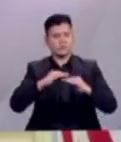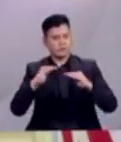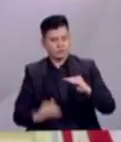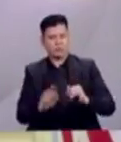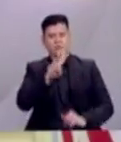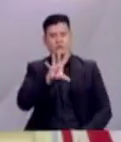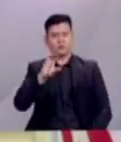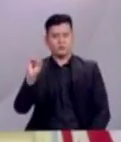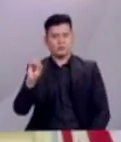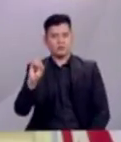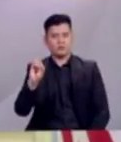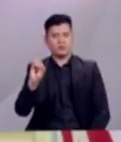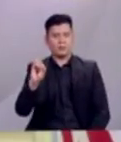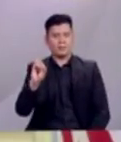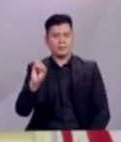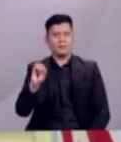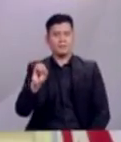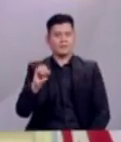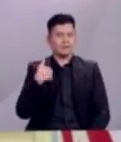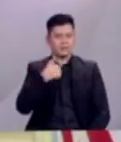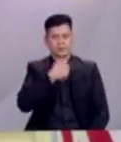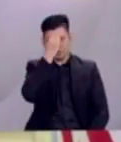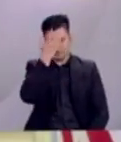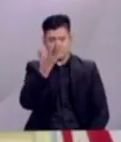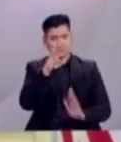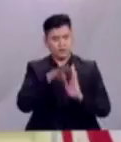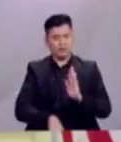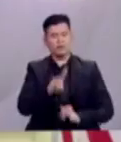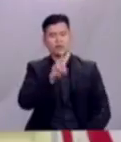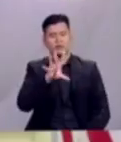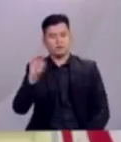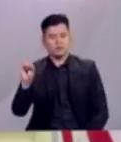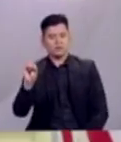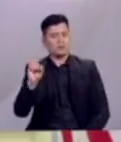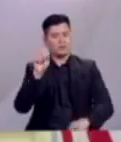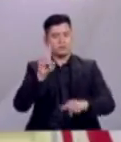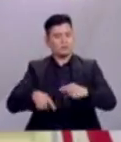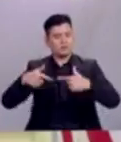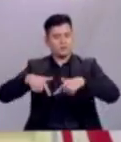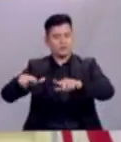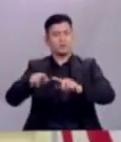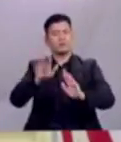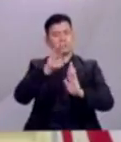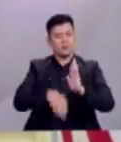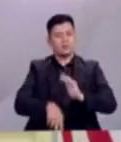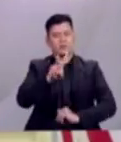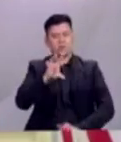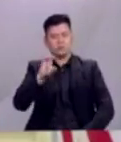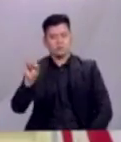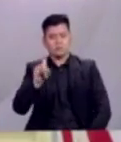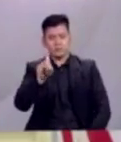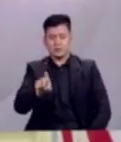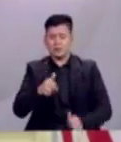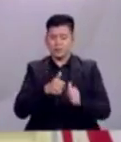bolehlah, walaupun kita kata 250, tak boleh mereka benarkan 250 penonton. Mesti berdasarkan